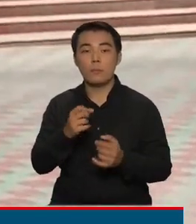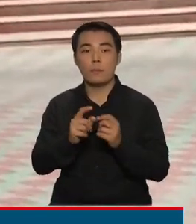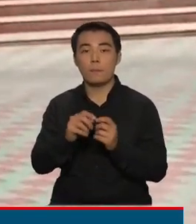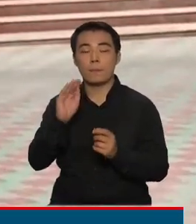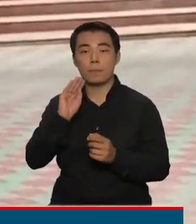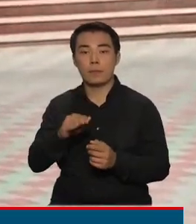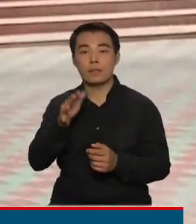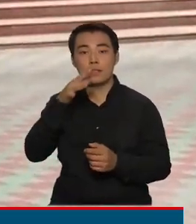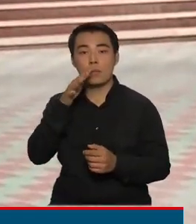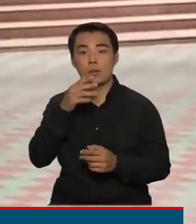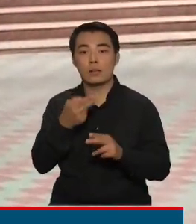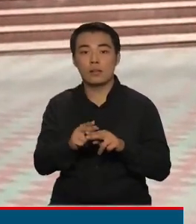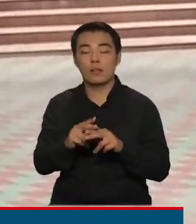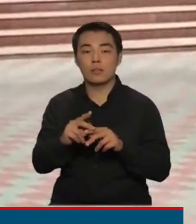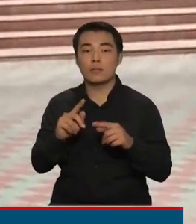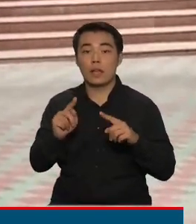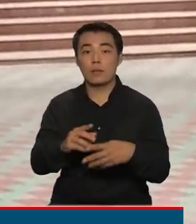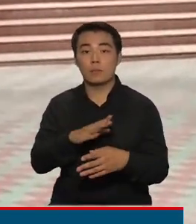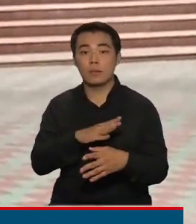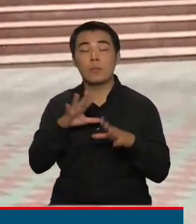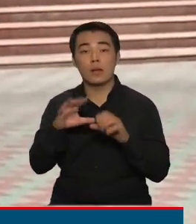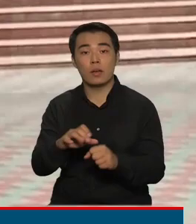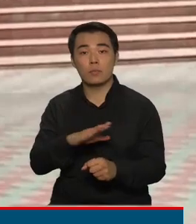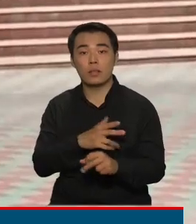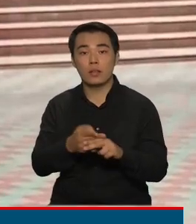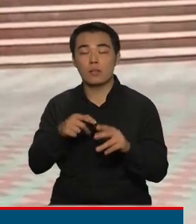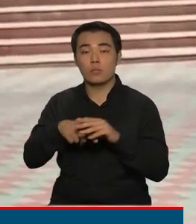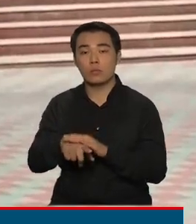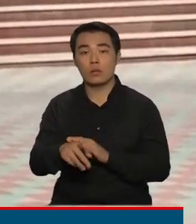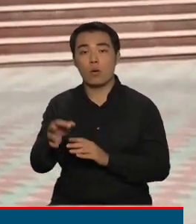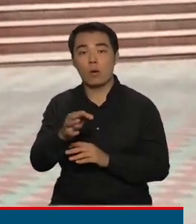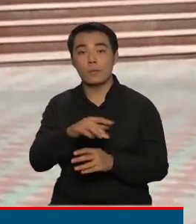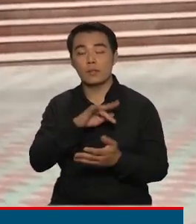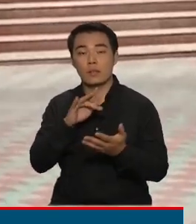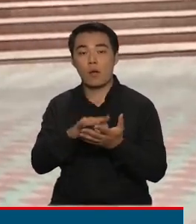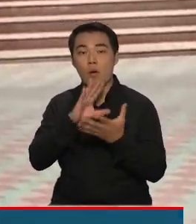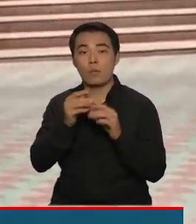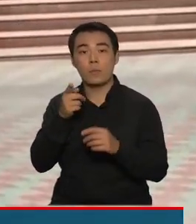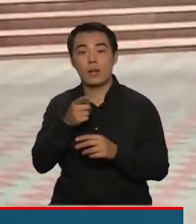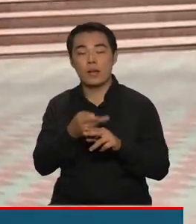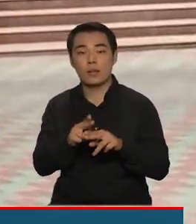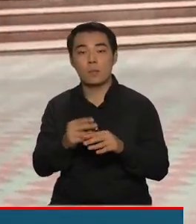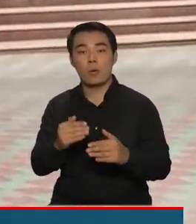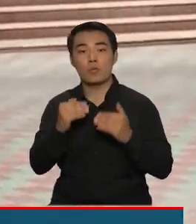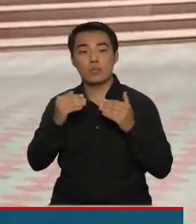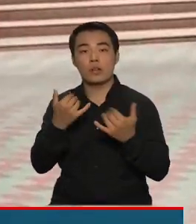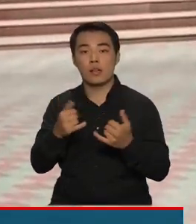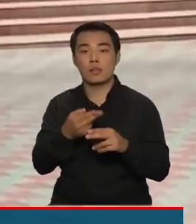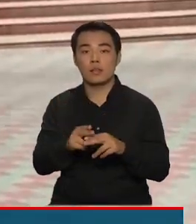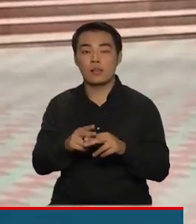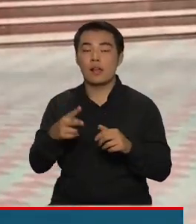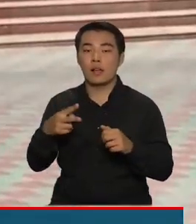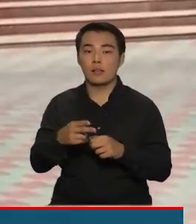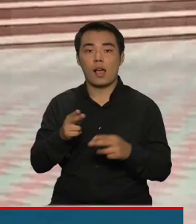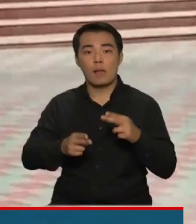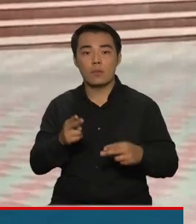астам ит ауланды. Оның ішінде жаңағы облыс бойынша мыңнан астамы жаңағы стерилизация, кастрация